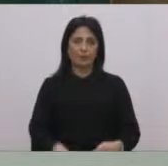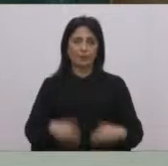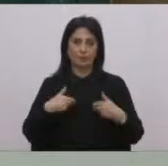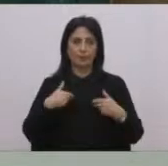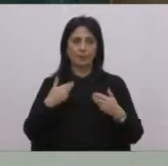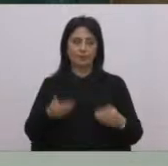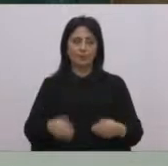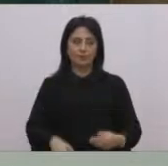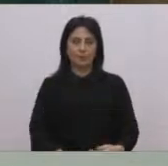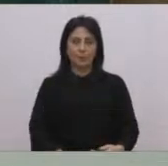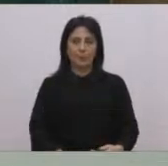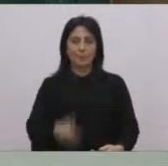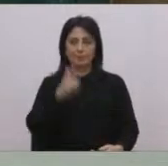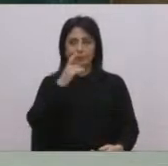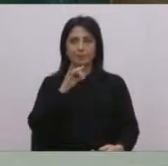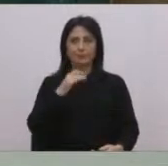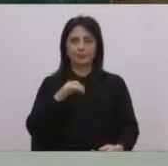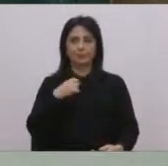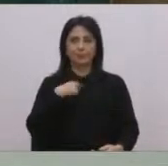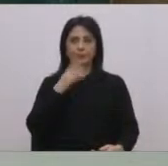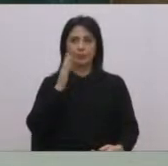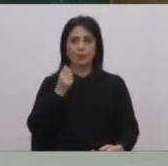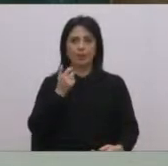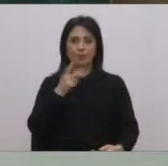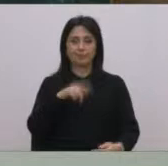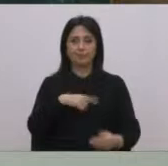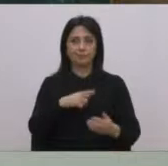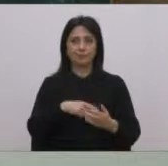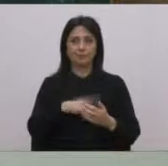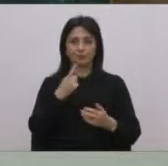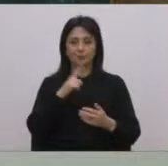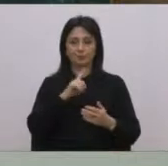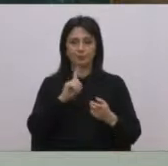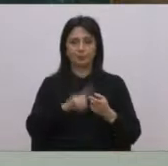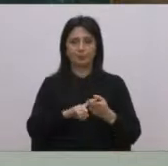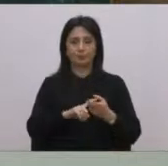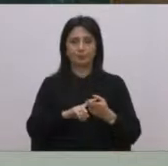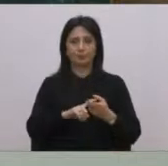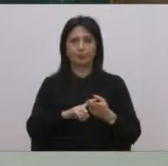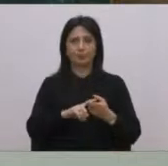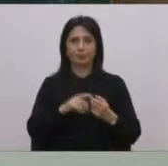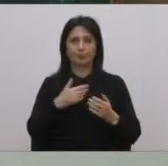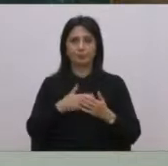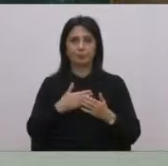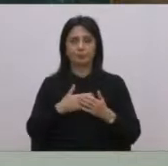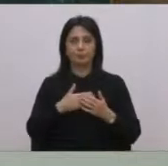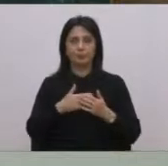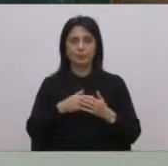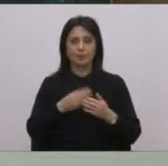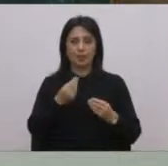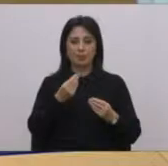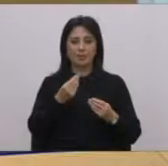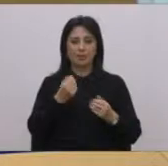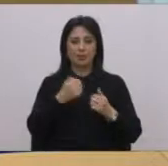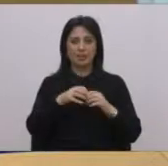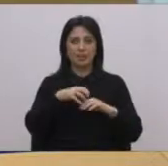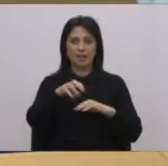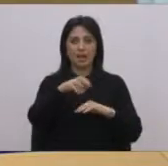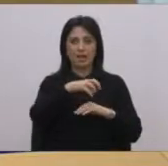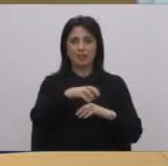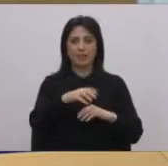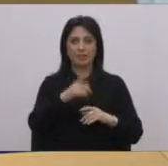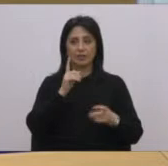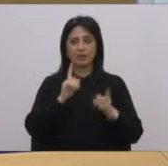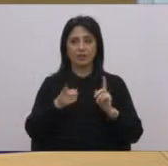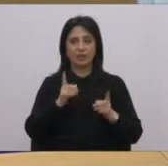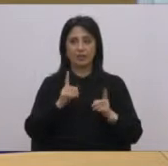გესალმებით. ბატონო ირაკლი, მე მექნება რამდენიმე კითხვა. პირველი ეხება, ესე ვთქვათ, ფისკალურ დეცენტრალიზაციას.